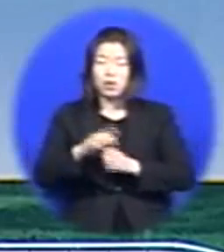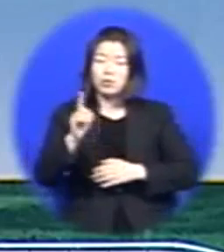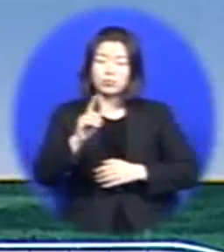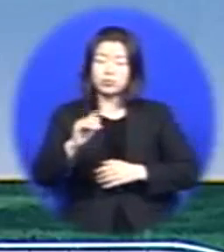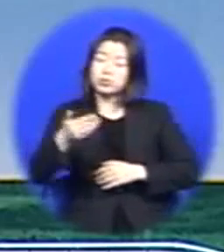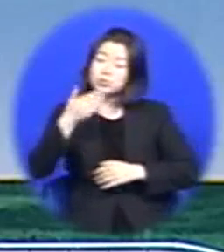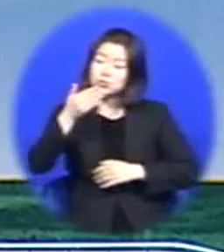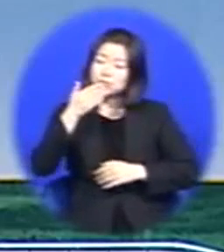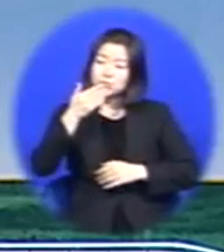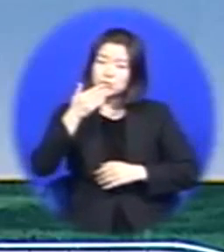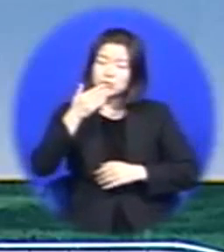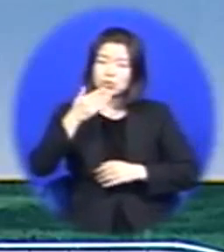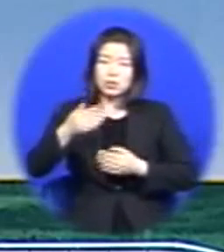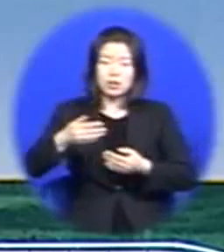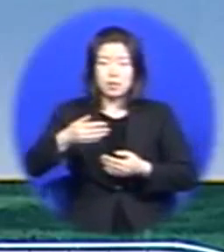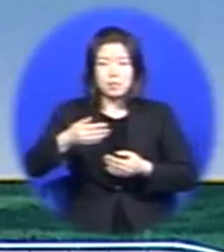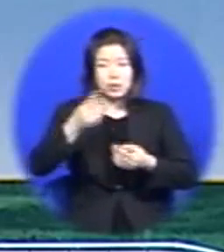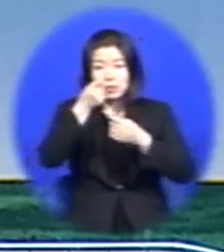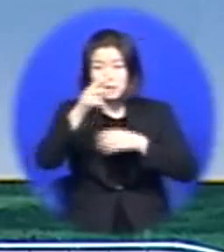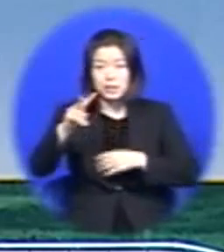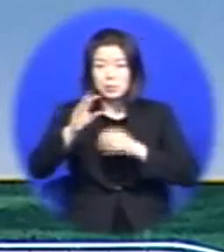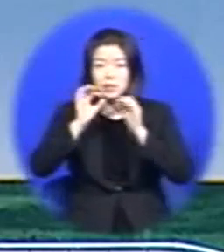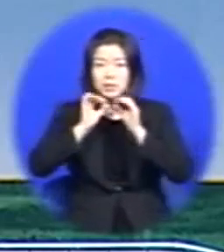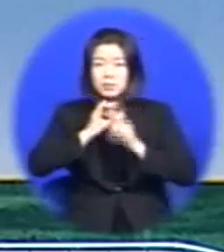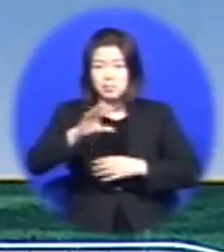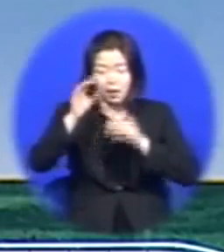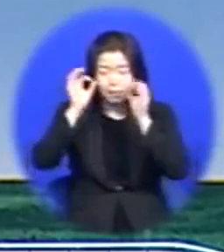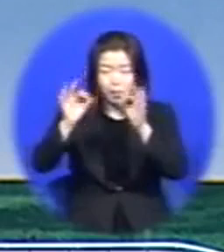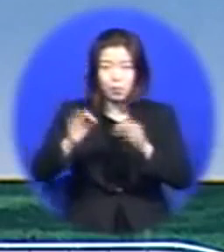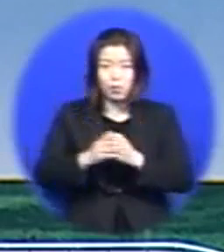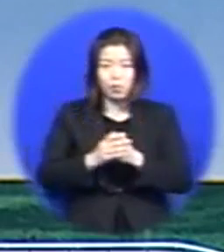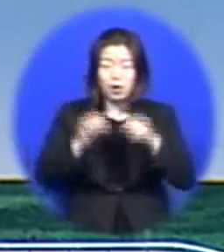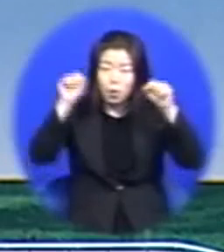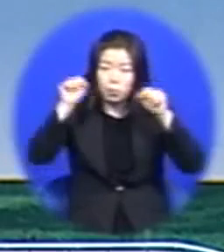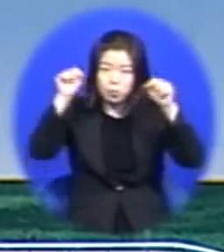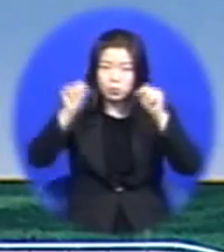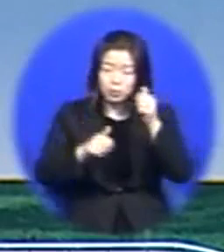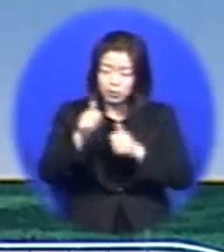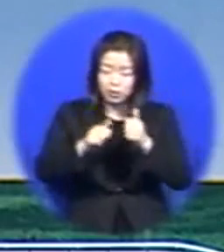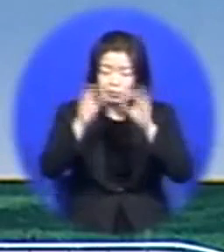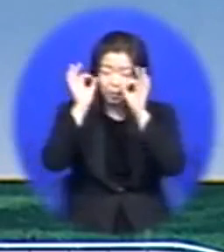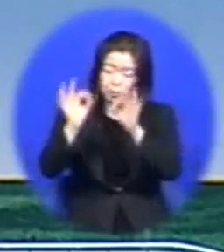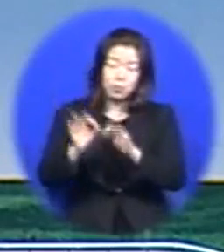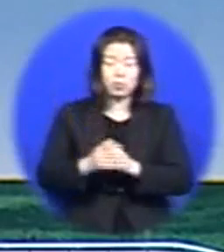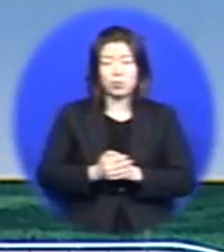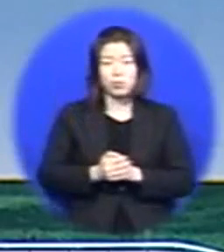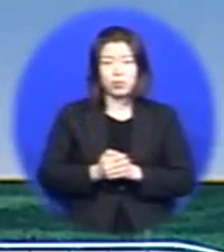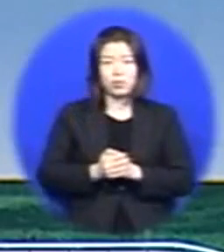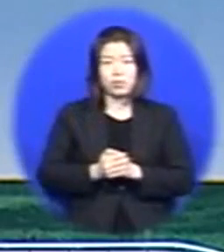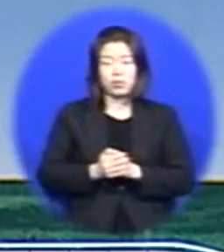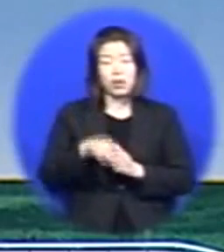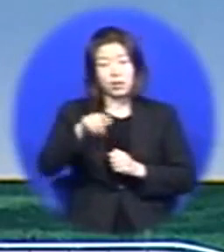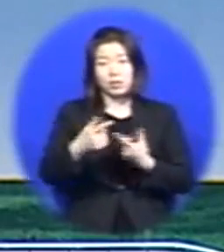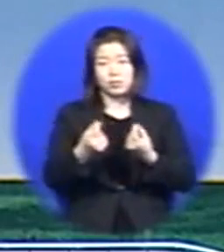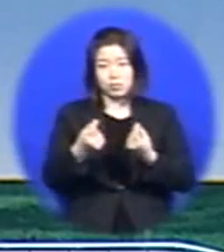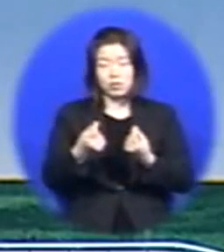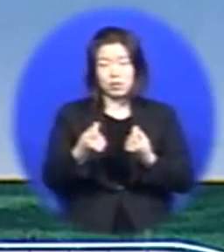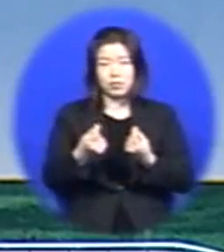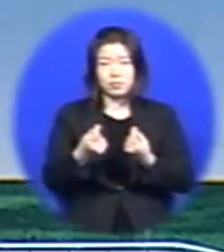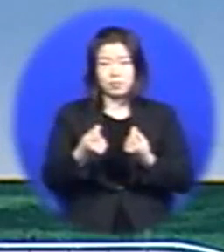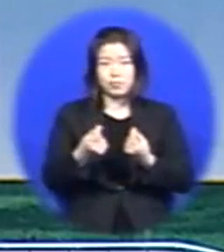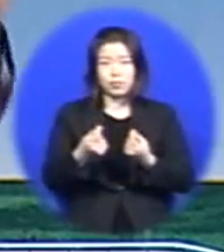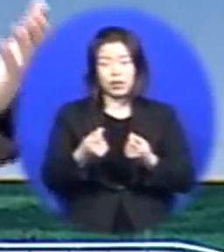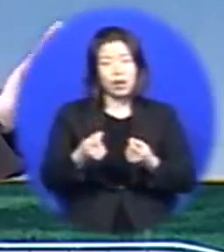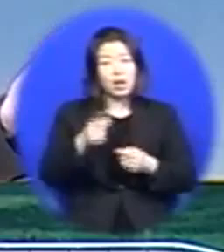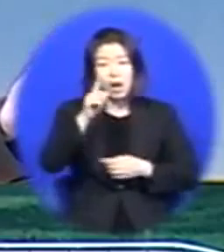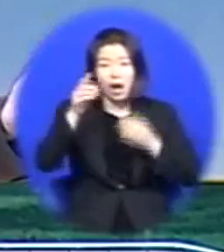무슨 음식하는 테레비 프로그램만 쳐다보고 운동 경기만 바라보고 그렇게 그냥 한